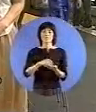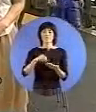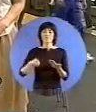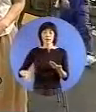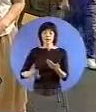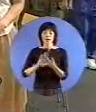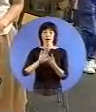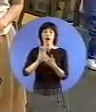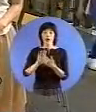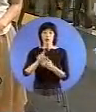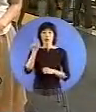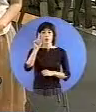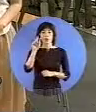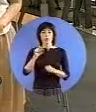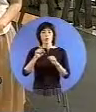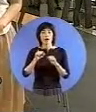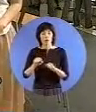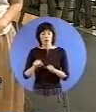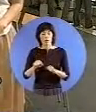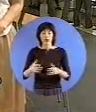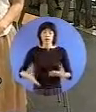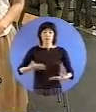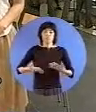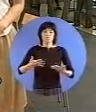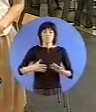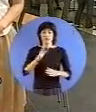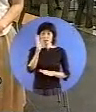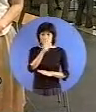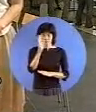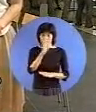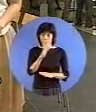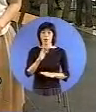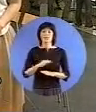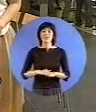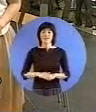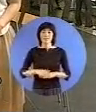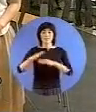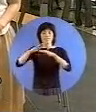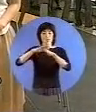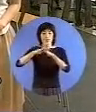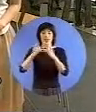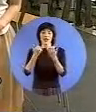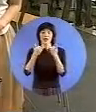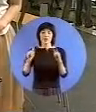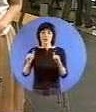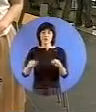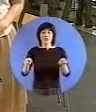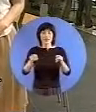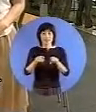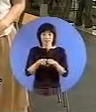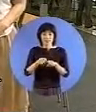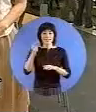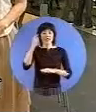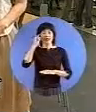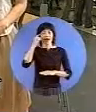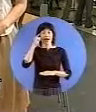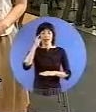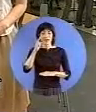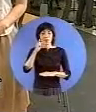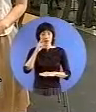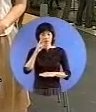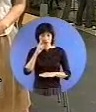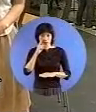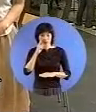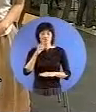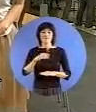さあ何しよう、どうしようと慌てないためにも、同年代の人と一緒に考えてみませんかというようなことで、三田